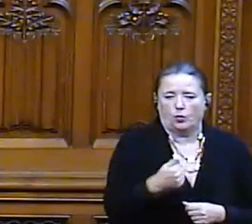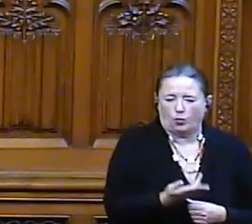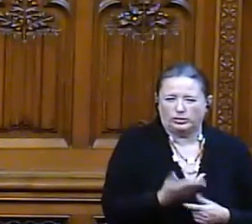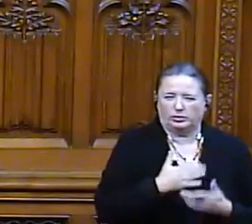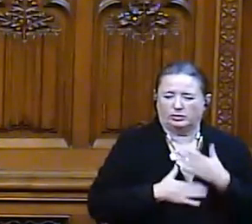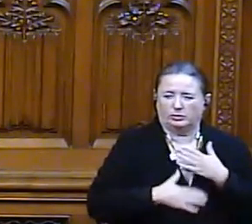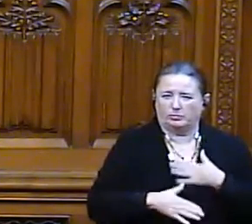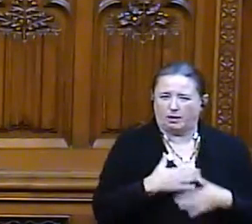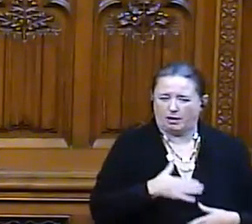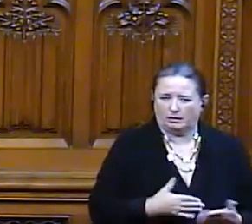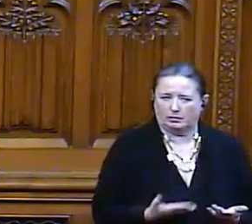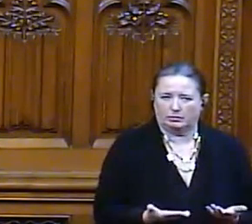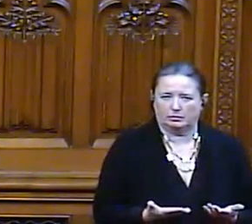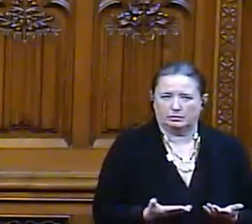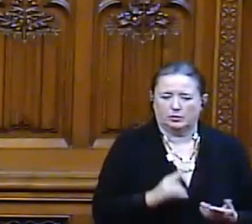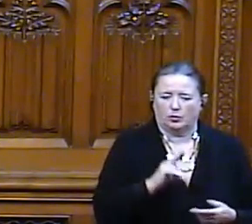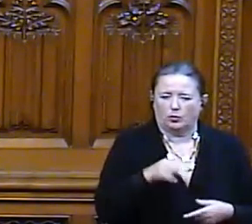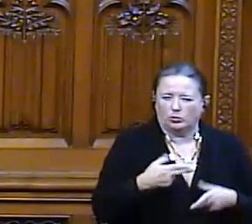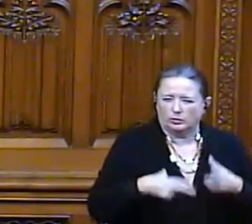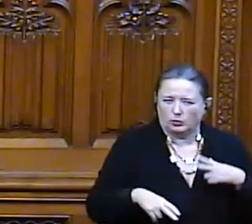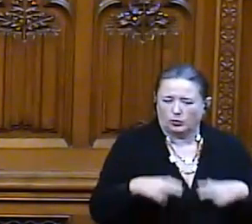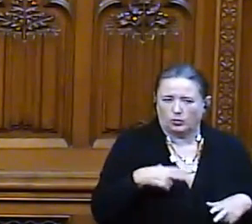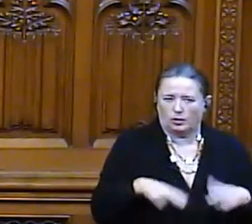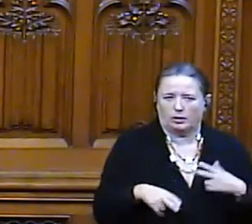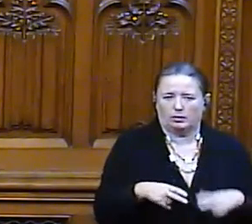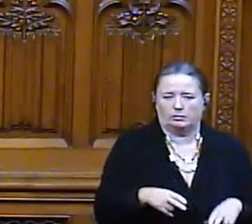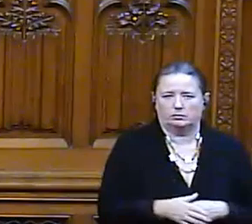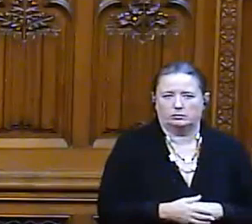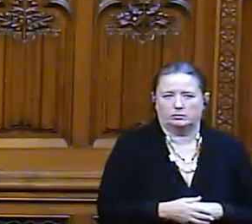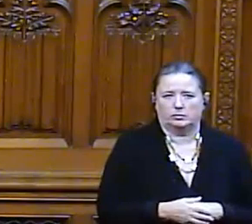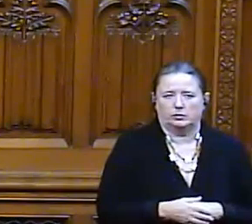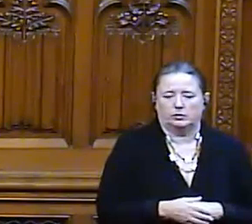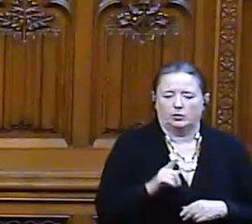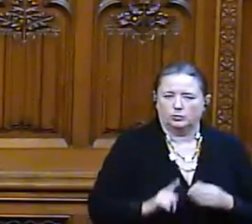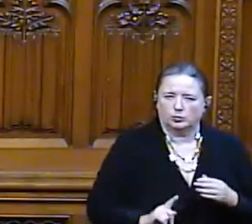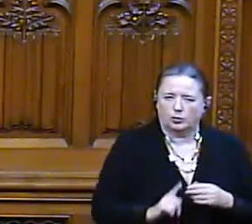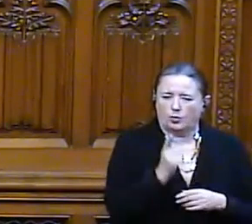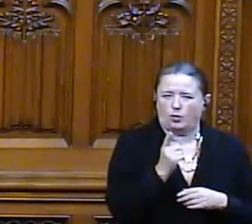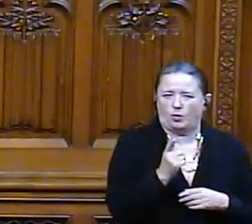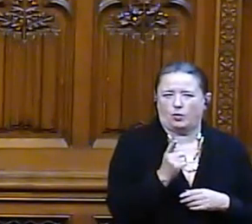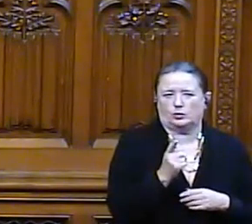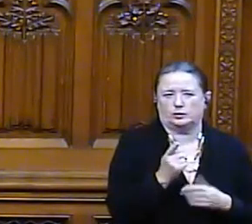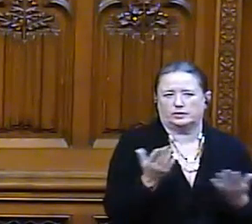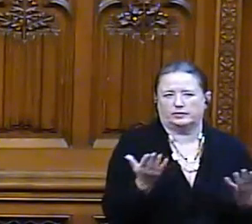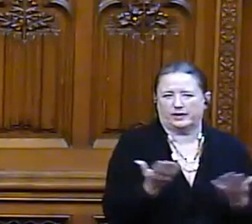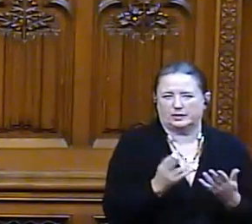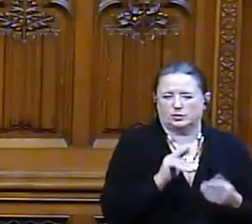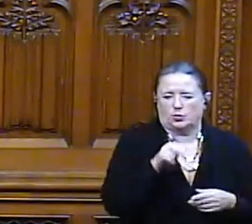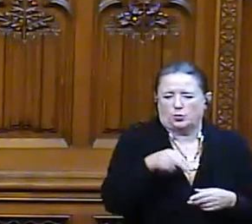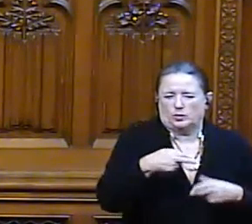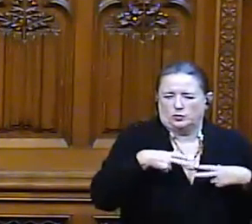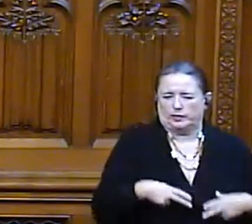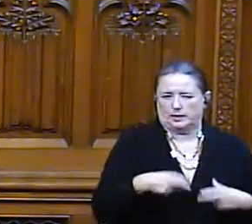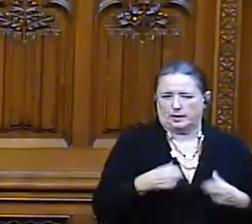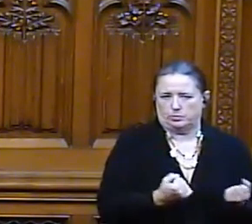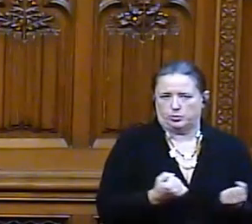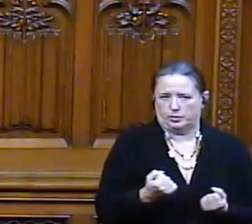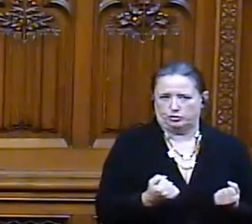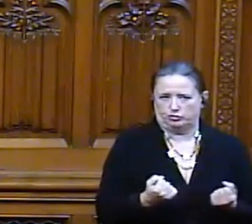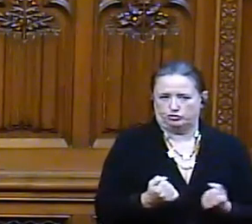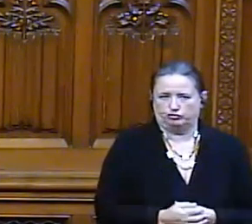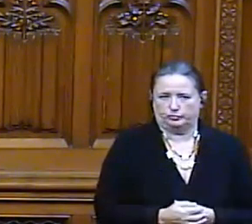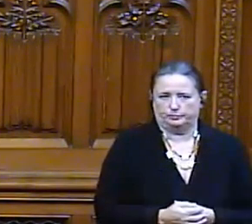Unbehagen, Unruhe und im höchsten Maße politische Unzufriedenheit. Anders